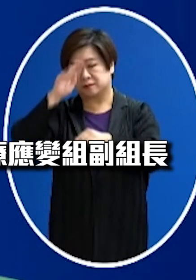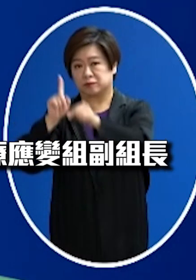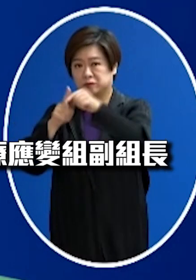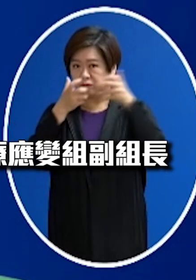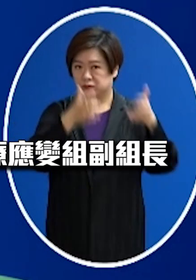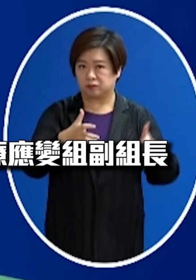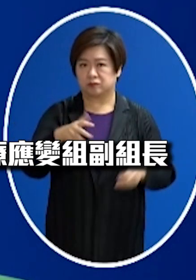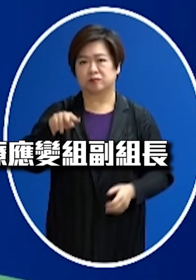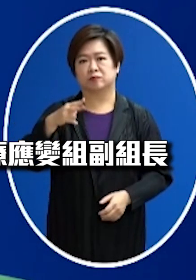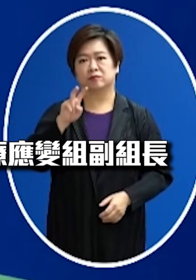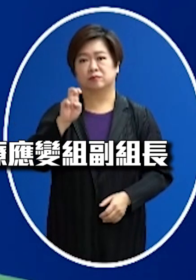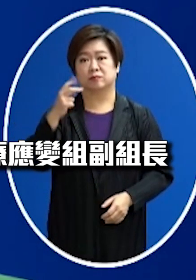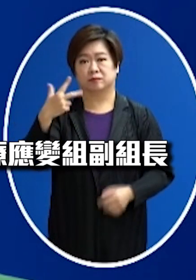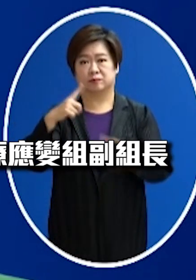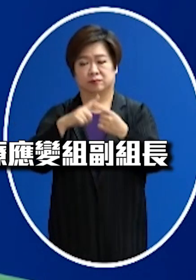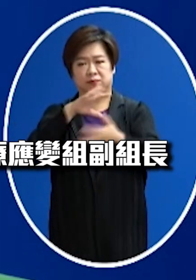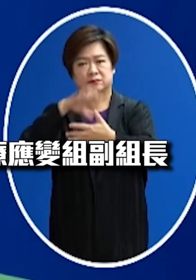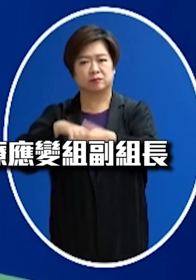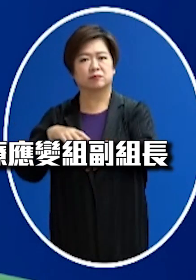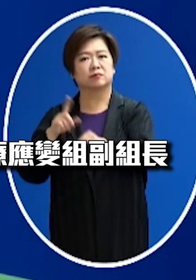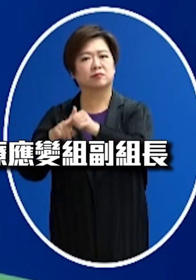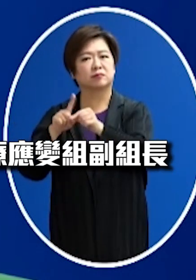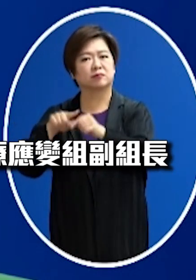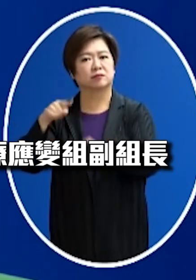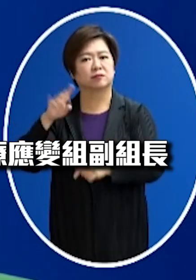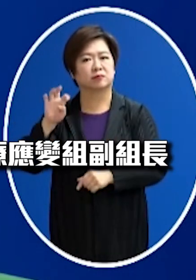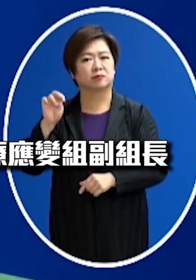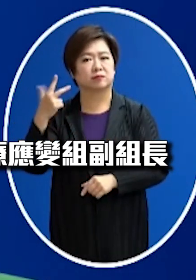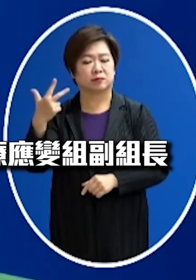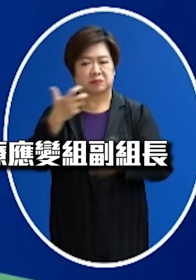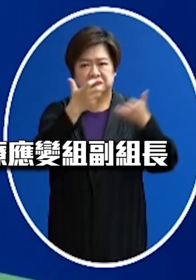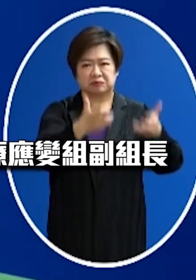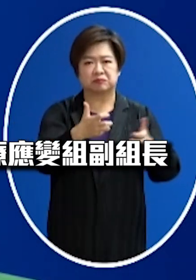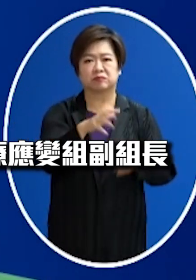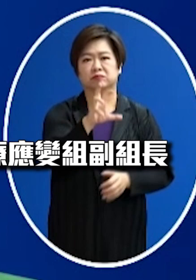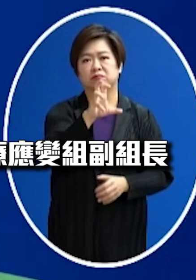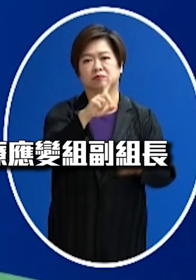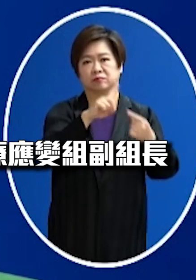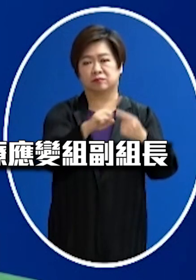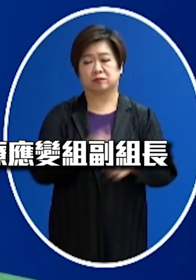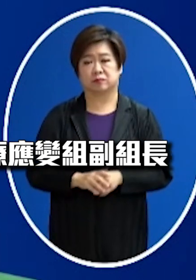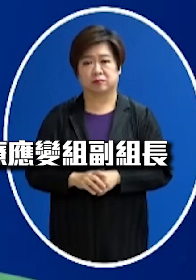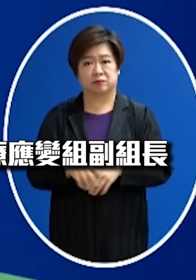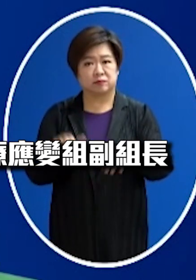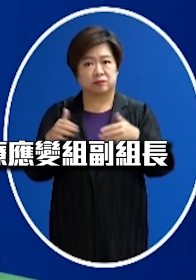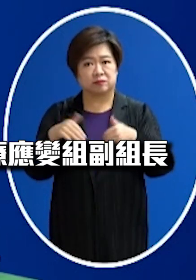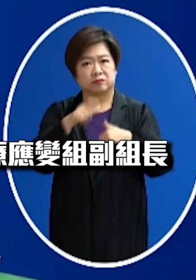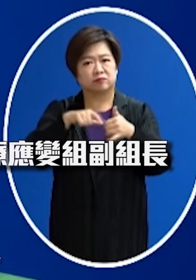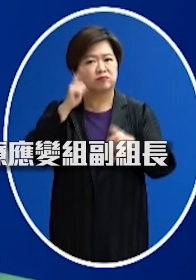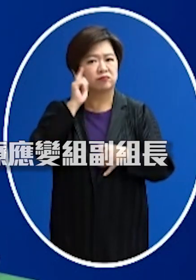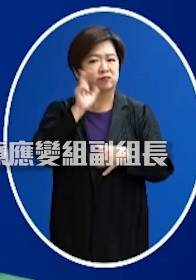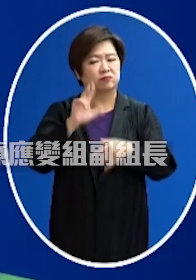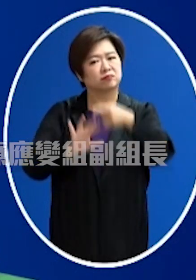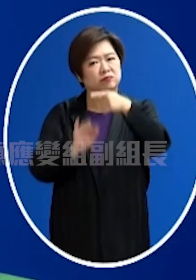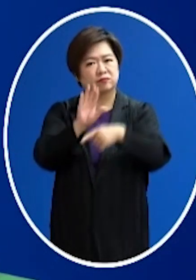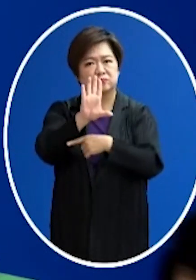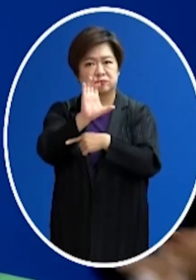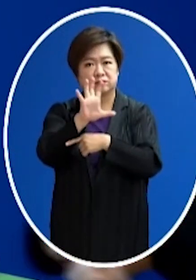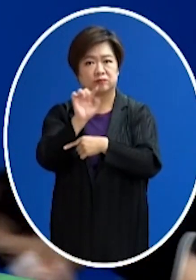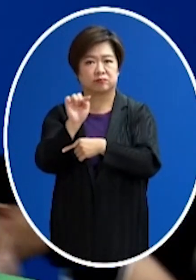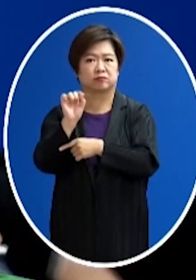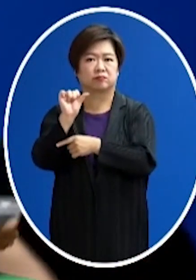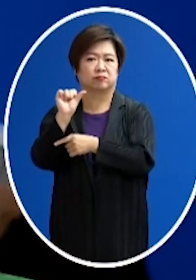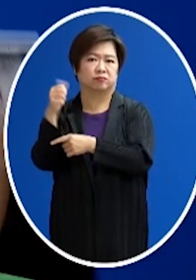哈，227例，其中中症147例，重症80例，目前轻症无症状比例还是